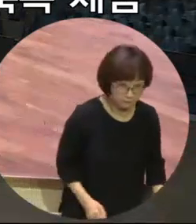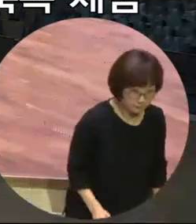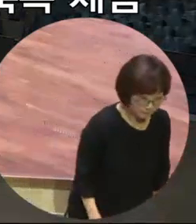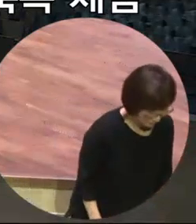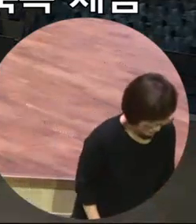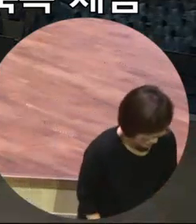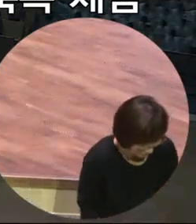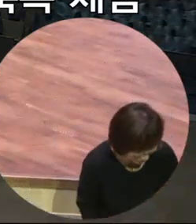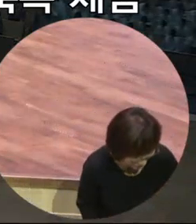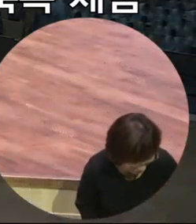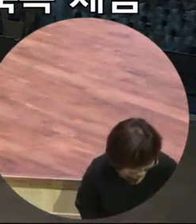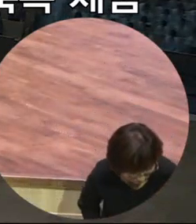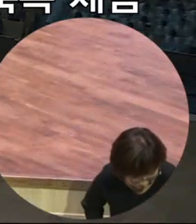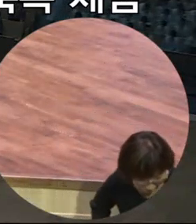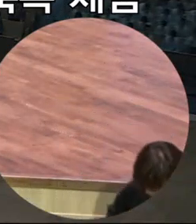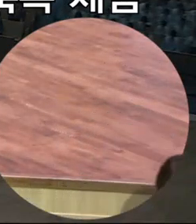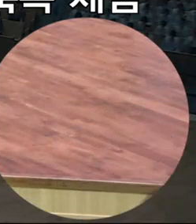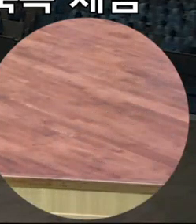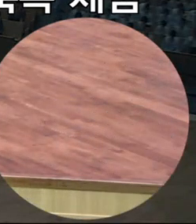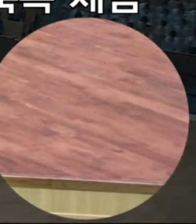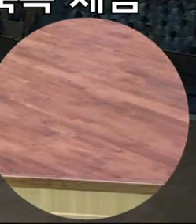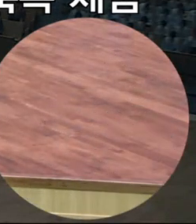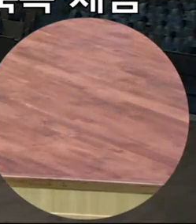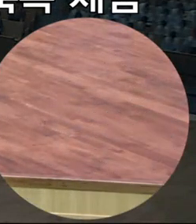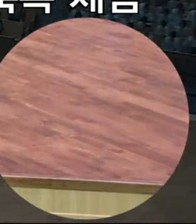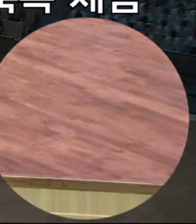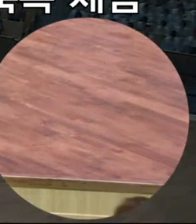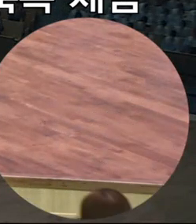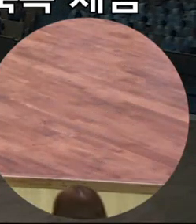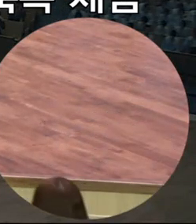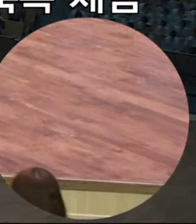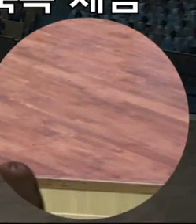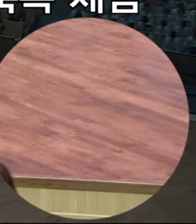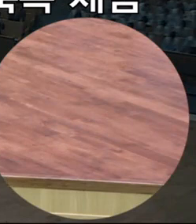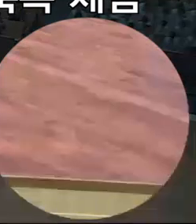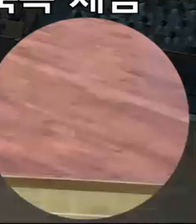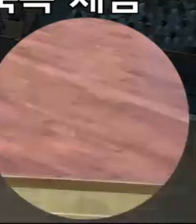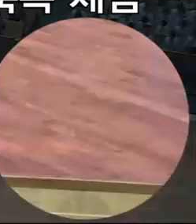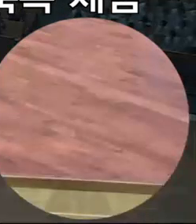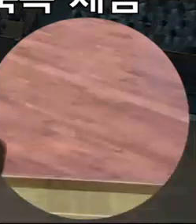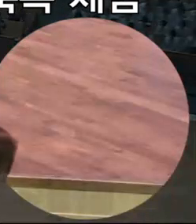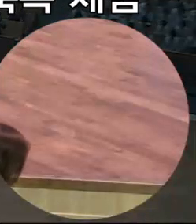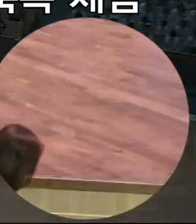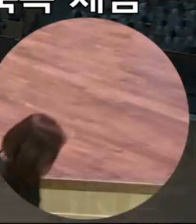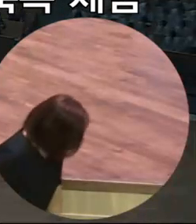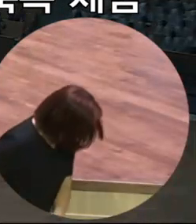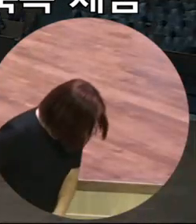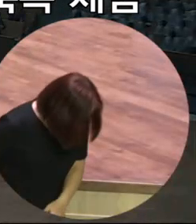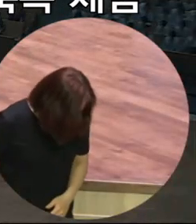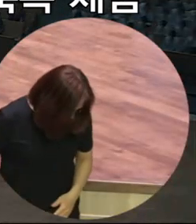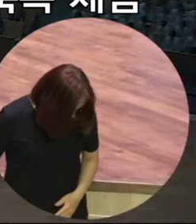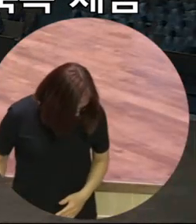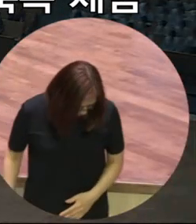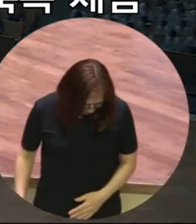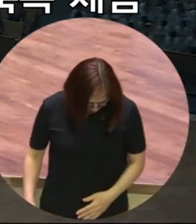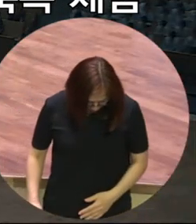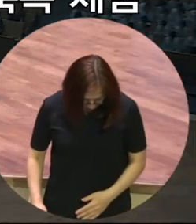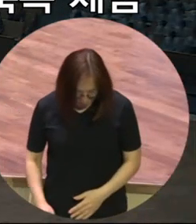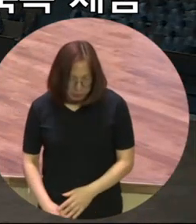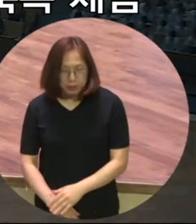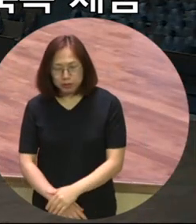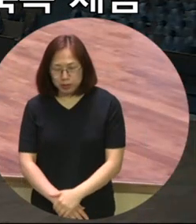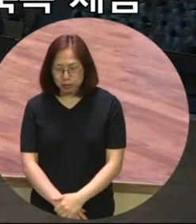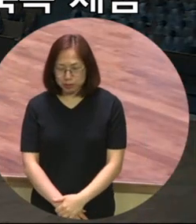맞이해서 오늘 주님 주신 언약 붙잡고 모든 스룹바벨에게 요소하게 하신 이 언약의 축복의 말씀이 우리